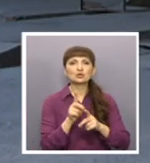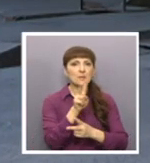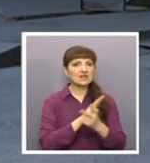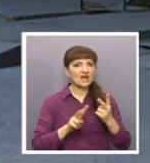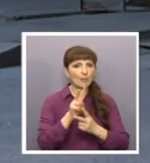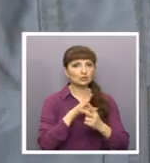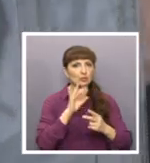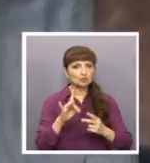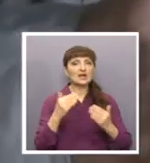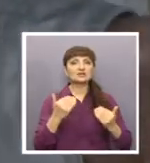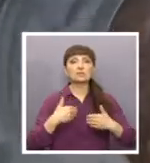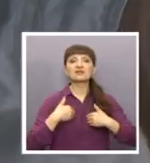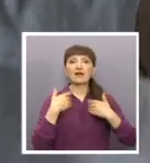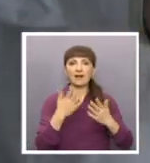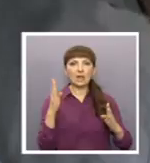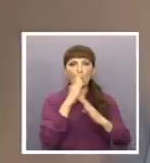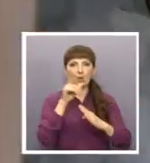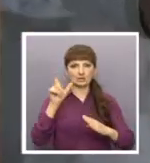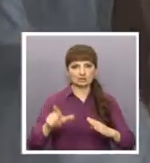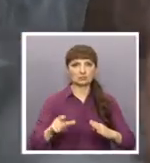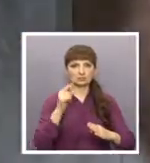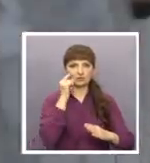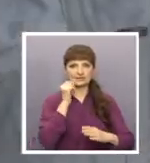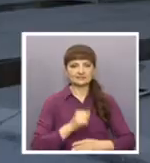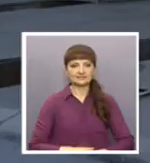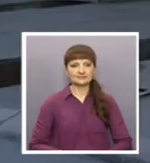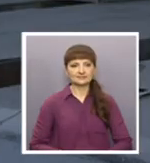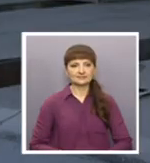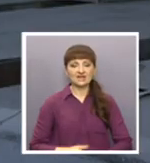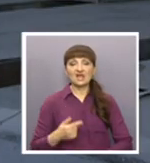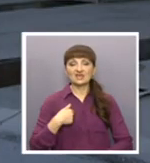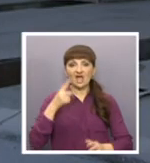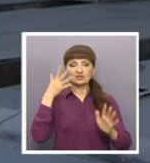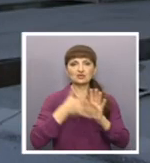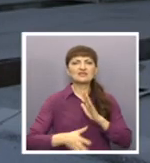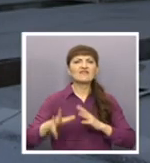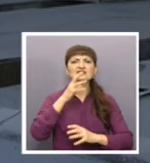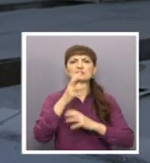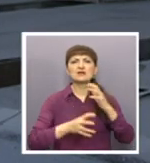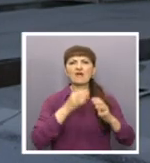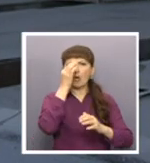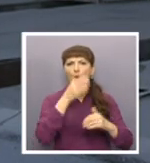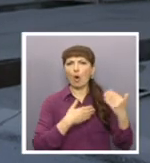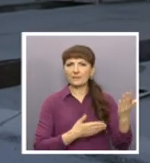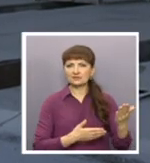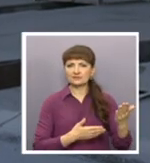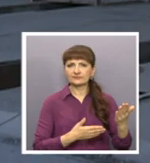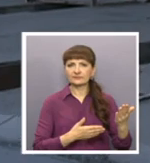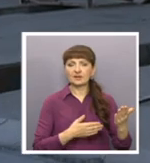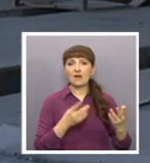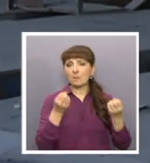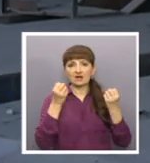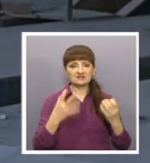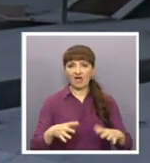переработки мусора сегодня предлагает эколог Мелс Елеусизов. Я изучил весь мировой опыт и предложили мы, кстати, свою схему. Она